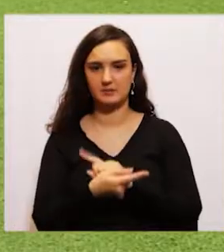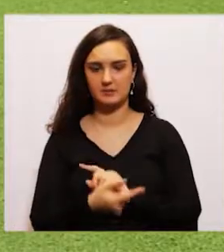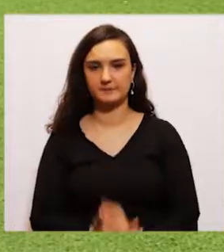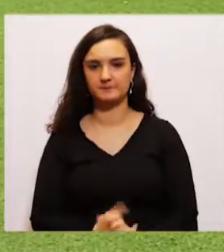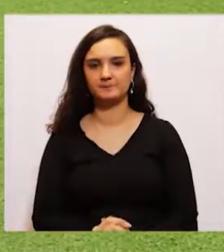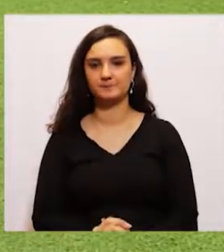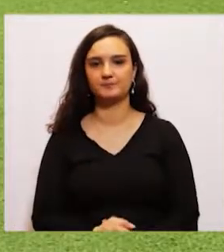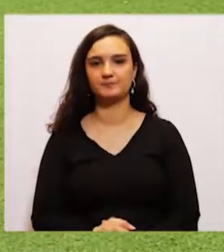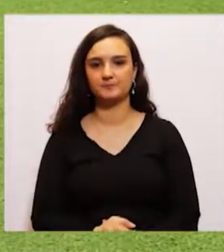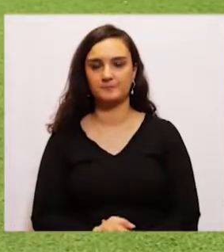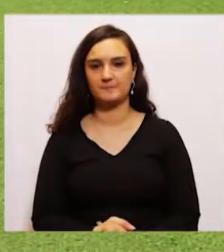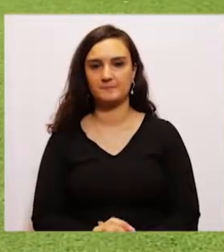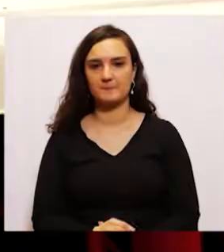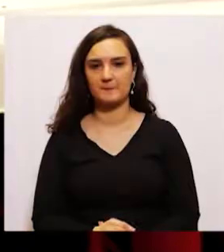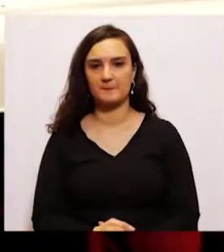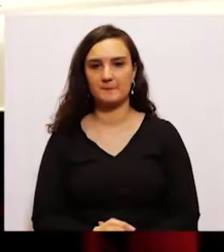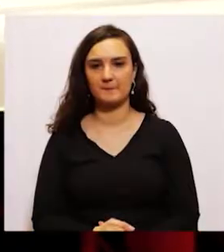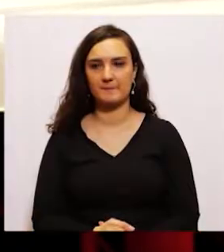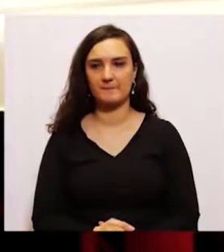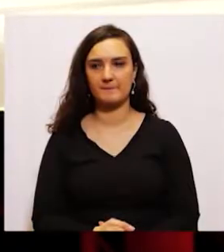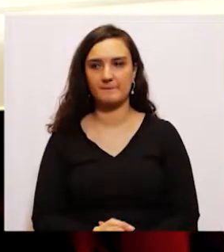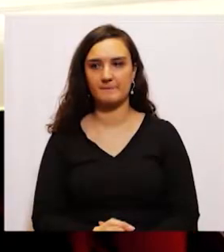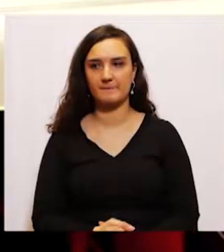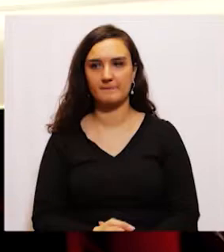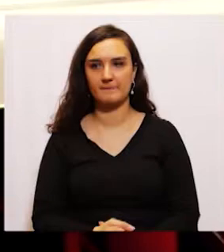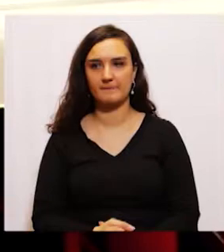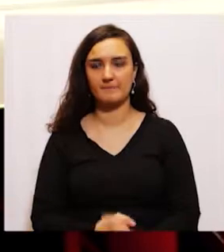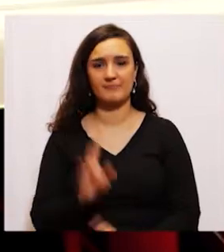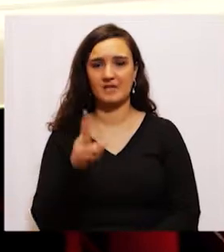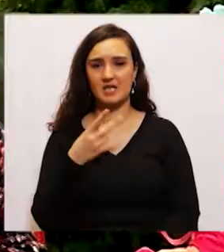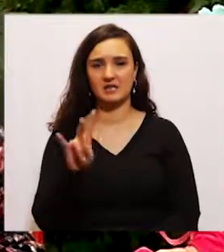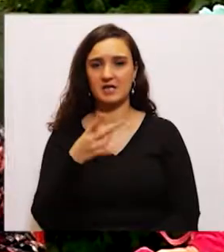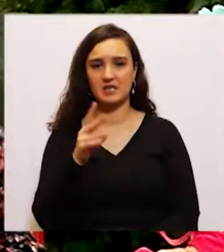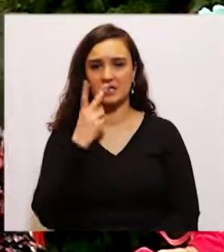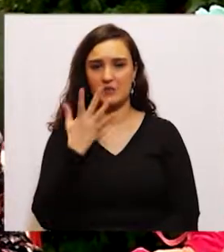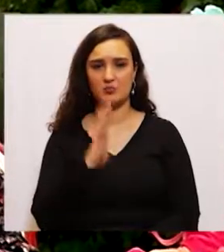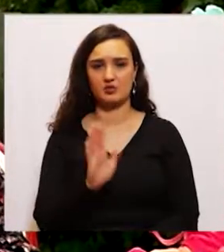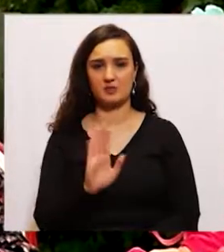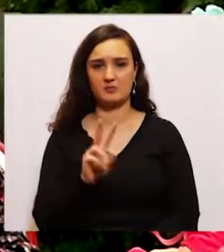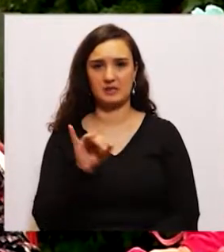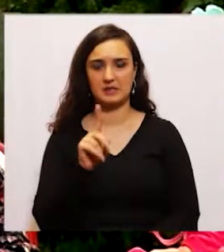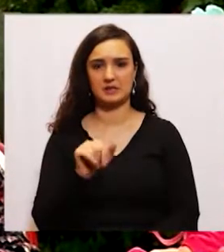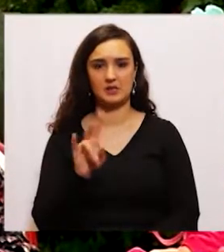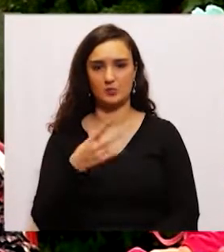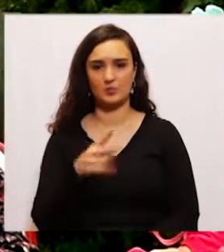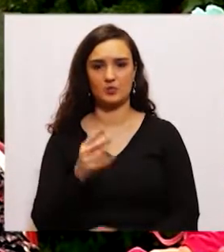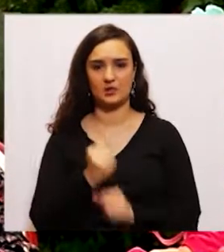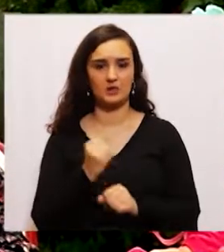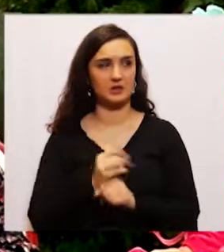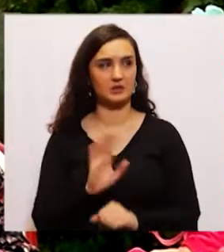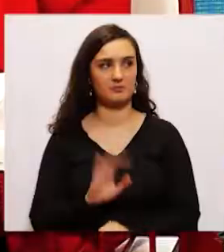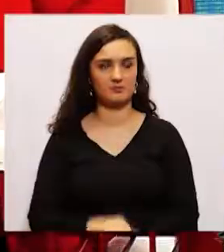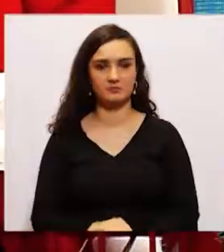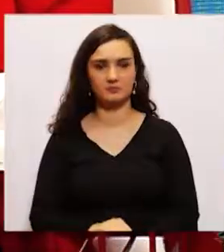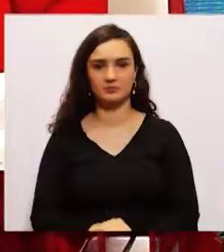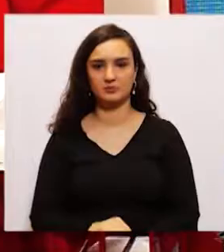წუთი, ერთი წუთი. მოცა. აი, აღარ გინდა, აღარ გინდა, თორე აღარ გამოჩდება ლიზა. ნუ, ამდენი არ უნდა. მე